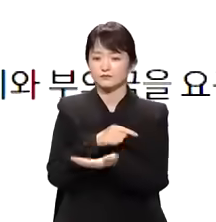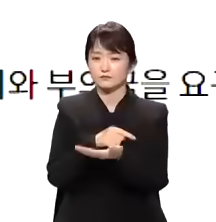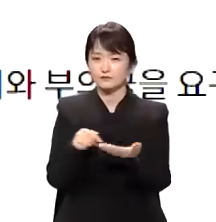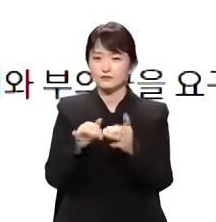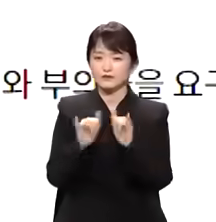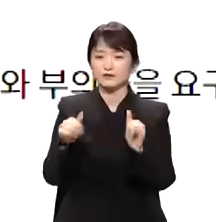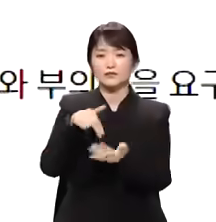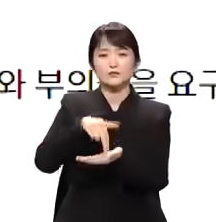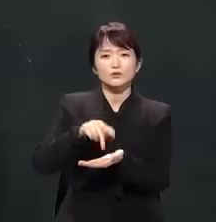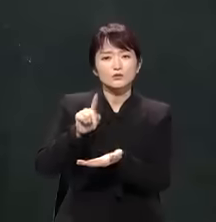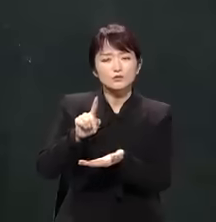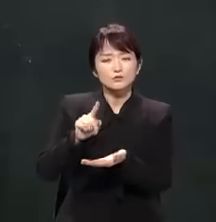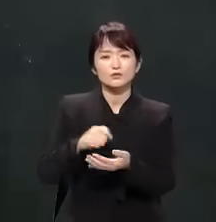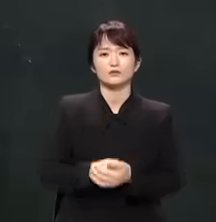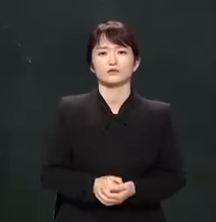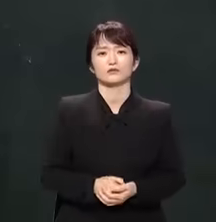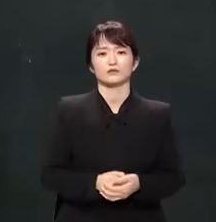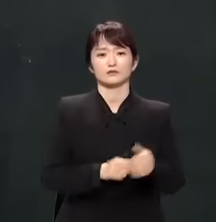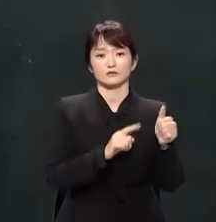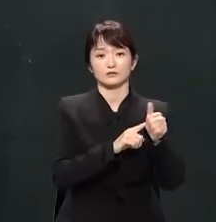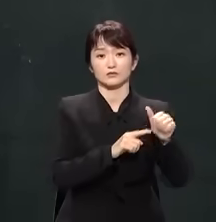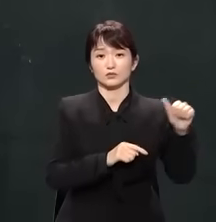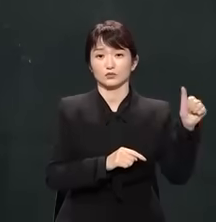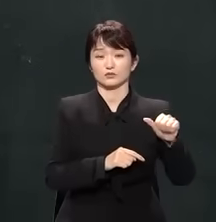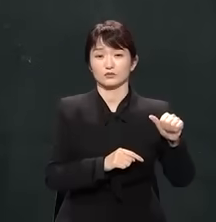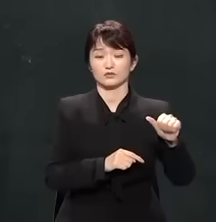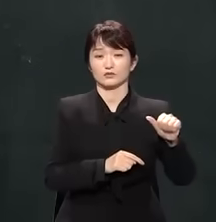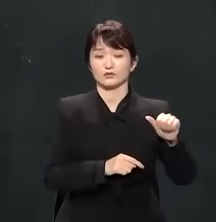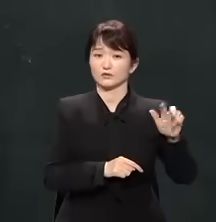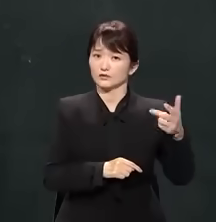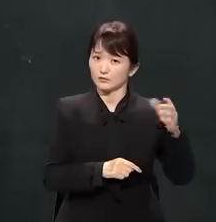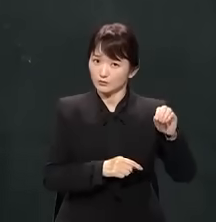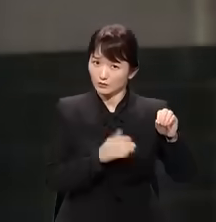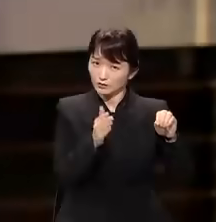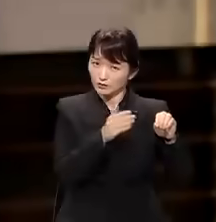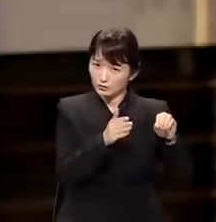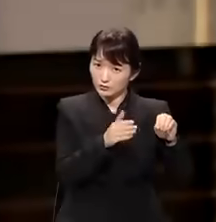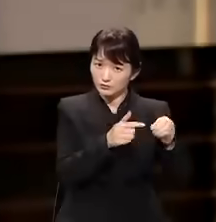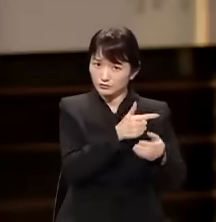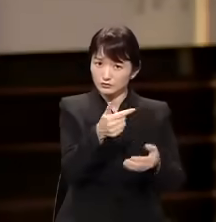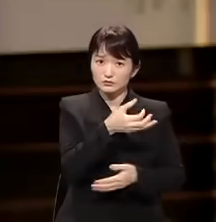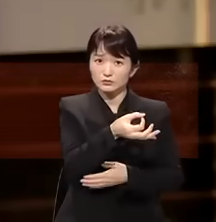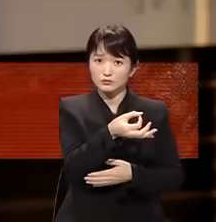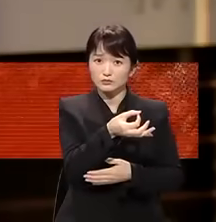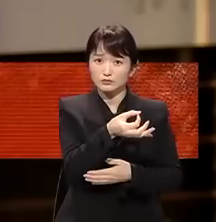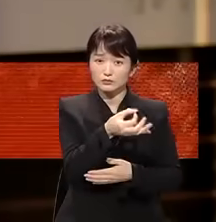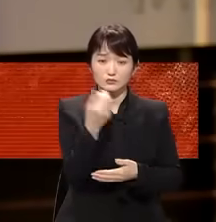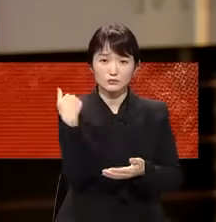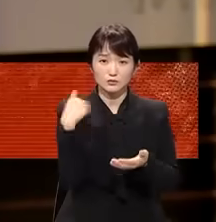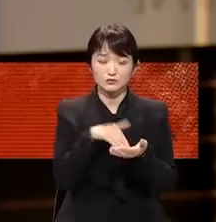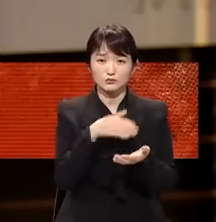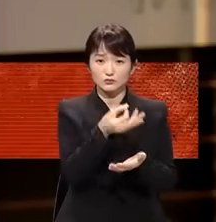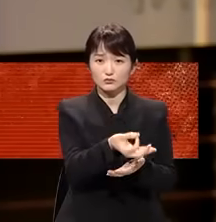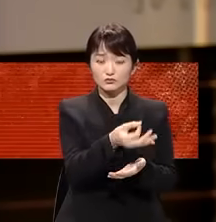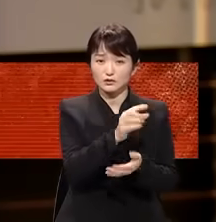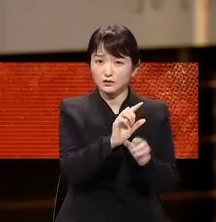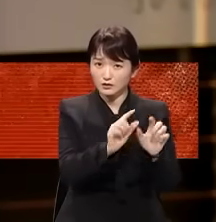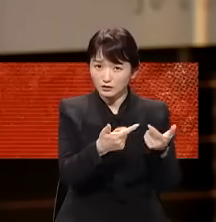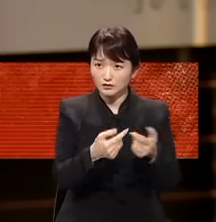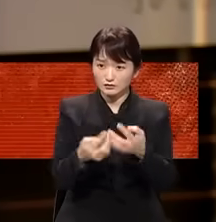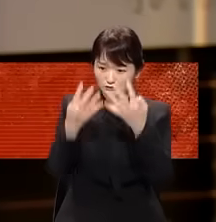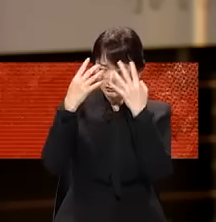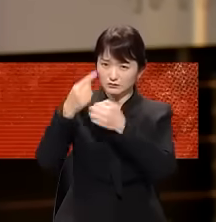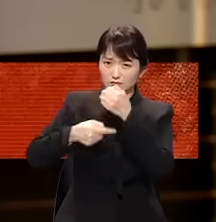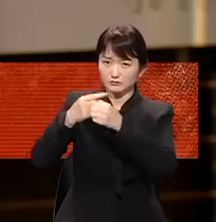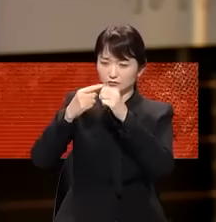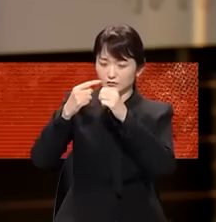따라서는이 남성에게 5천 몇백만 원이라면 굉장히 큰 도일 수 있잖아요 맞아요 근데 그걸 하나도 회복시켜 주지 않은 상황에서 징역 1년을